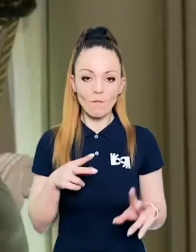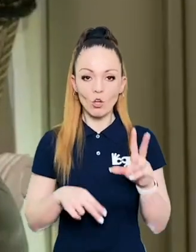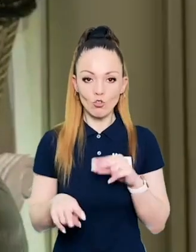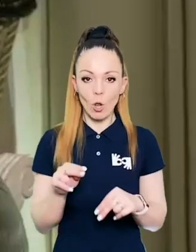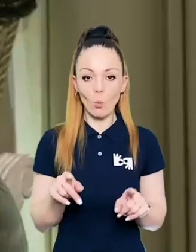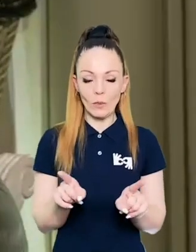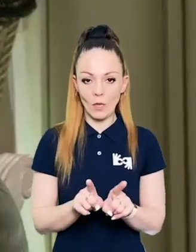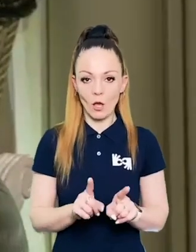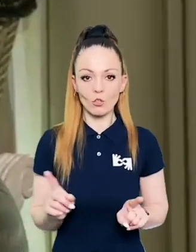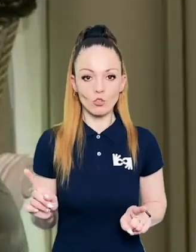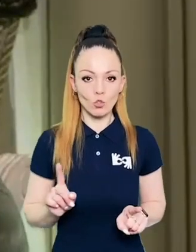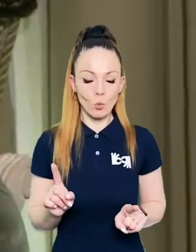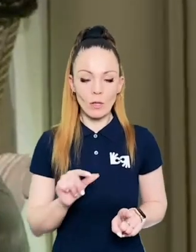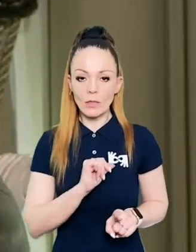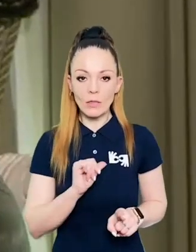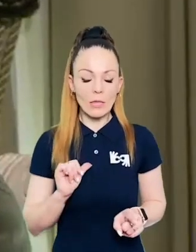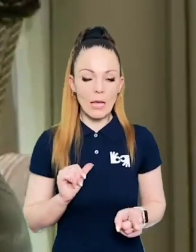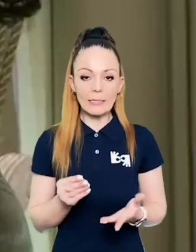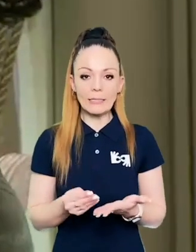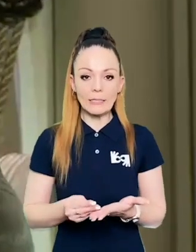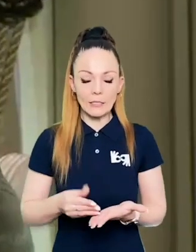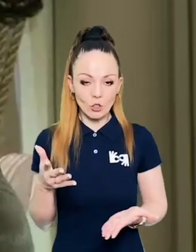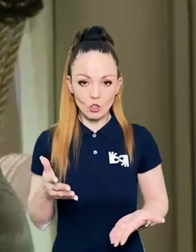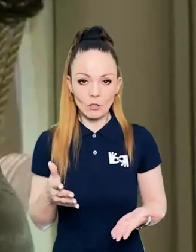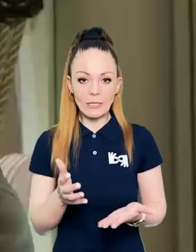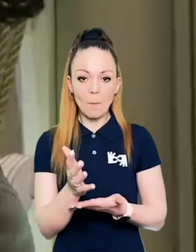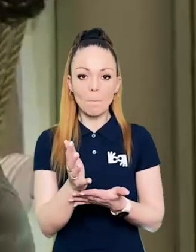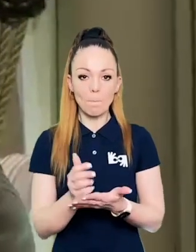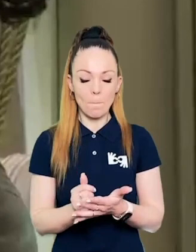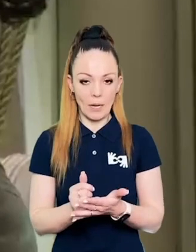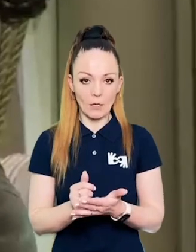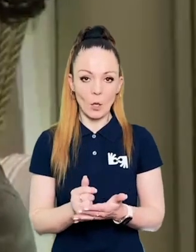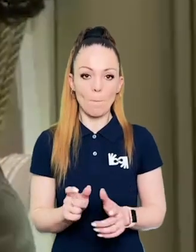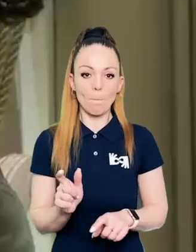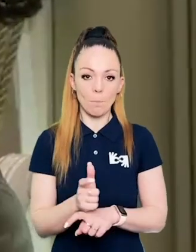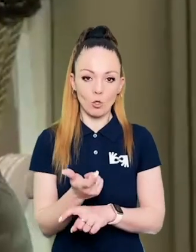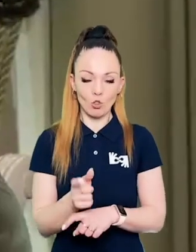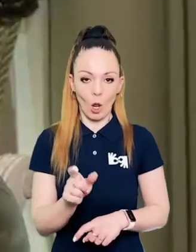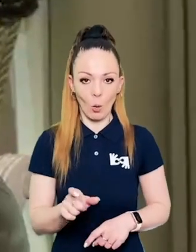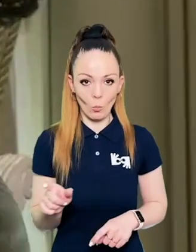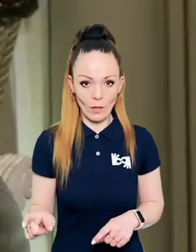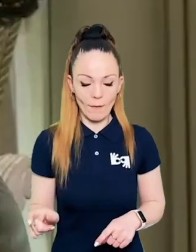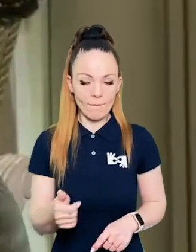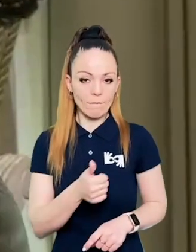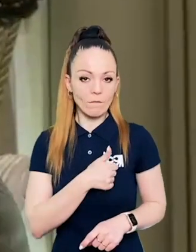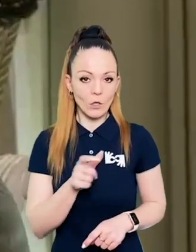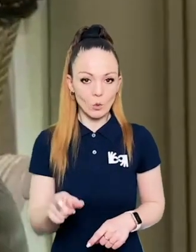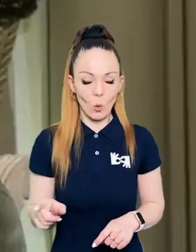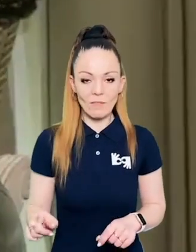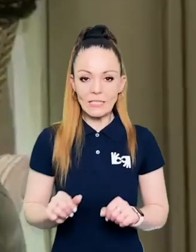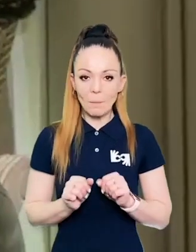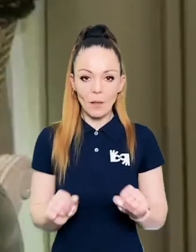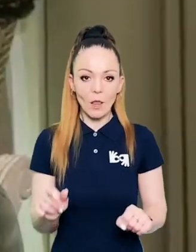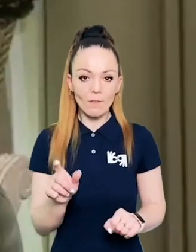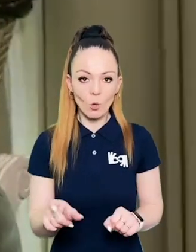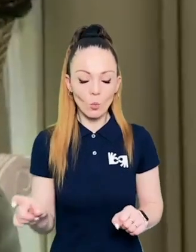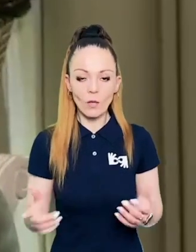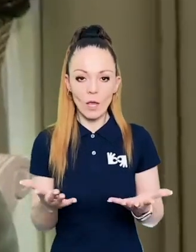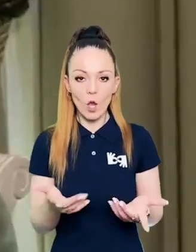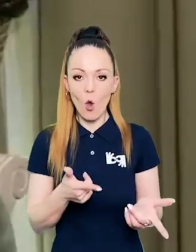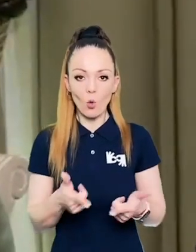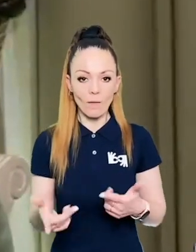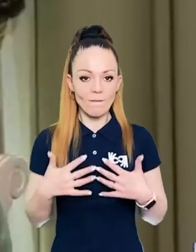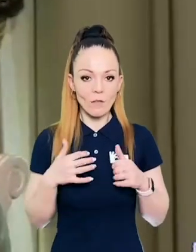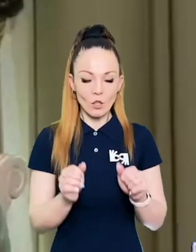я вважаю так, що найцінніше зберегти більше людей, військових, сміливі люди,